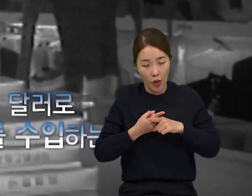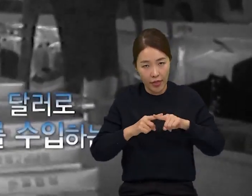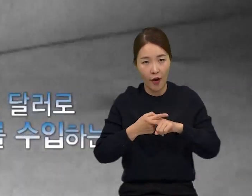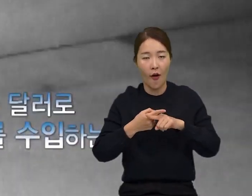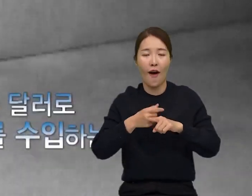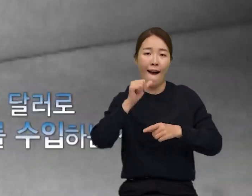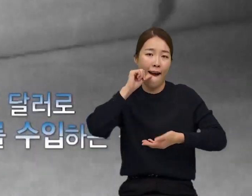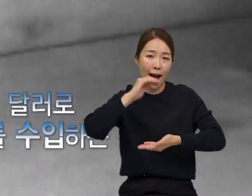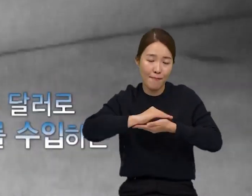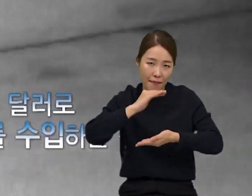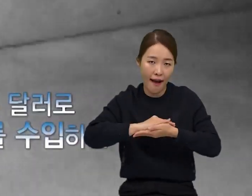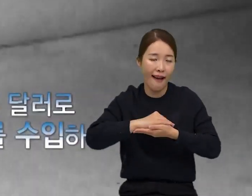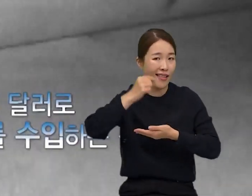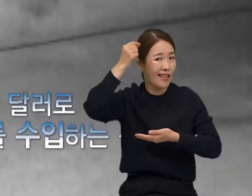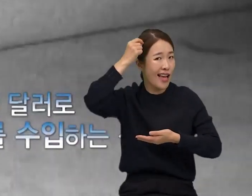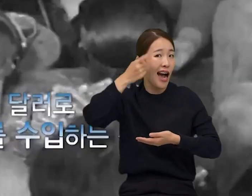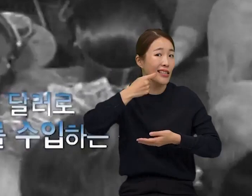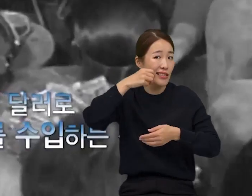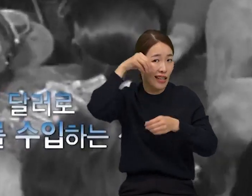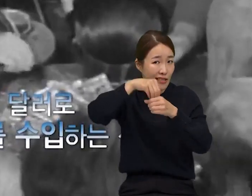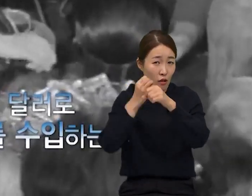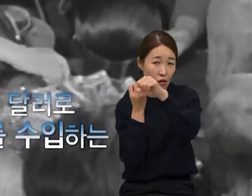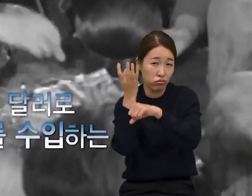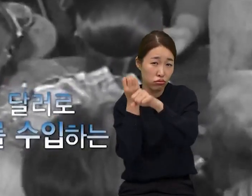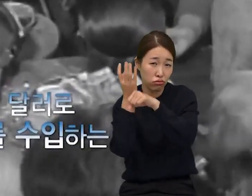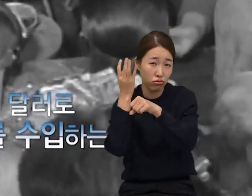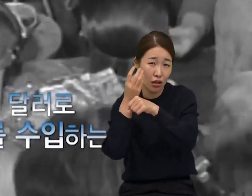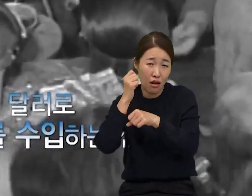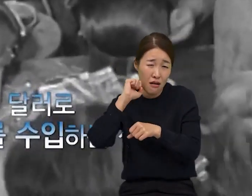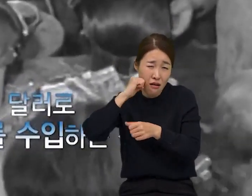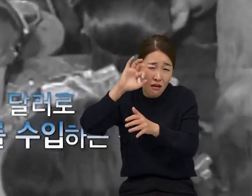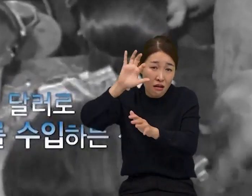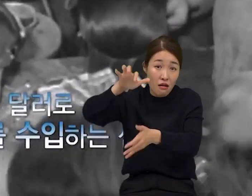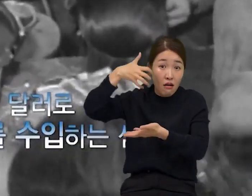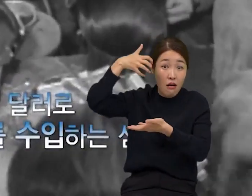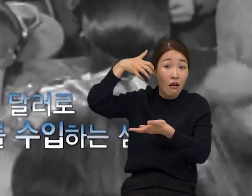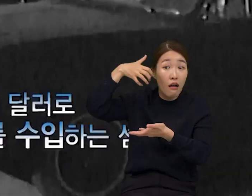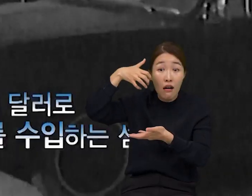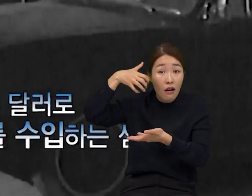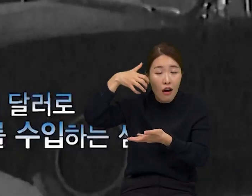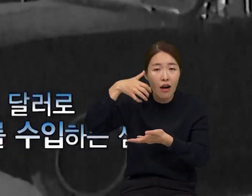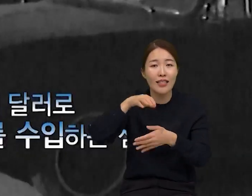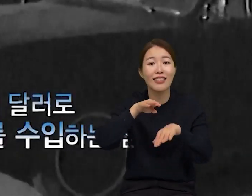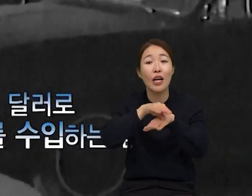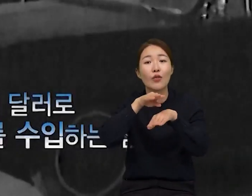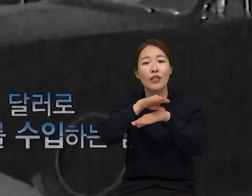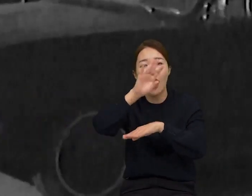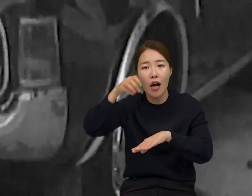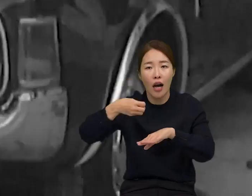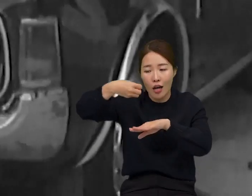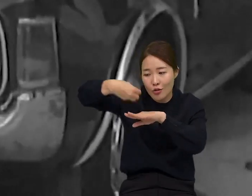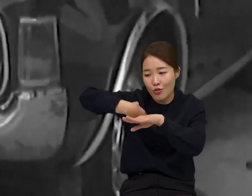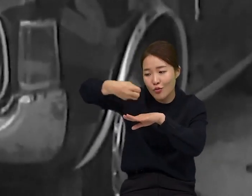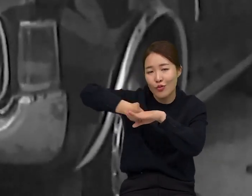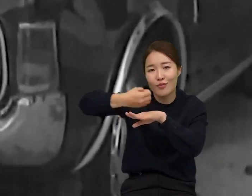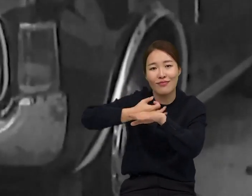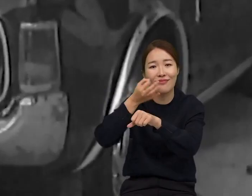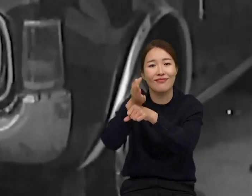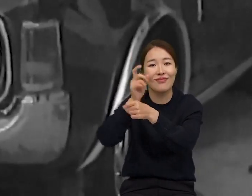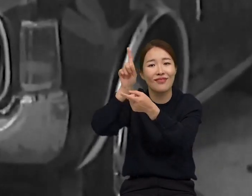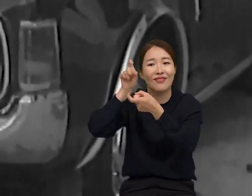스웨터, 합판, 가발을 수출해 어렵게 번 달러로 사치품인 자동차를 수입하는 셈이었다.